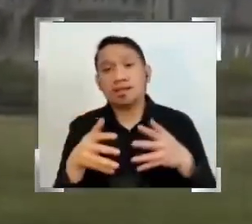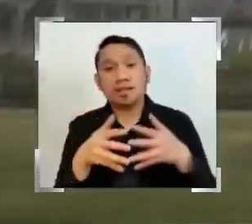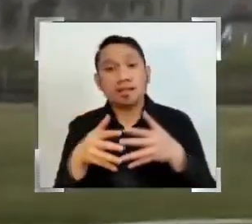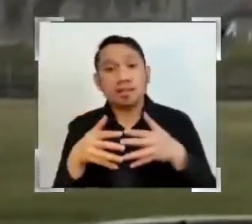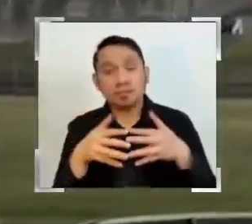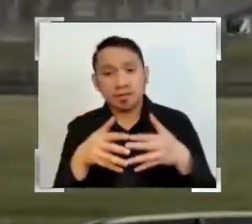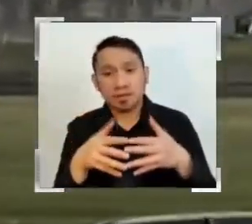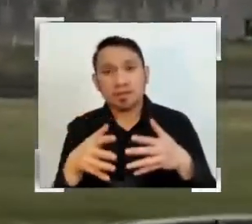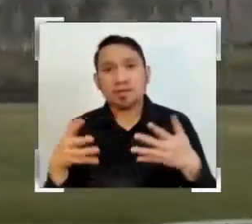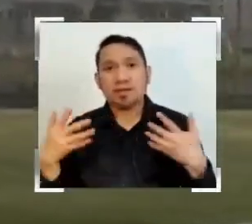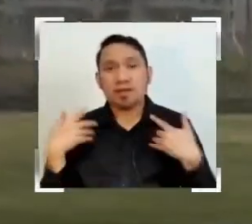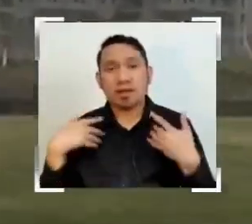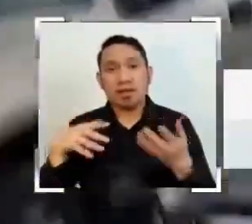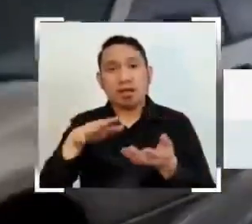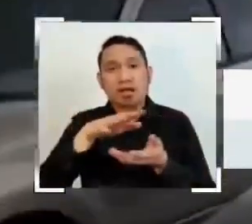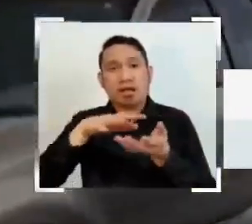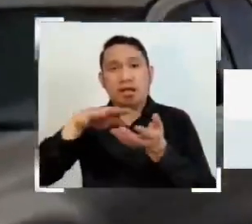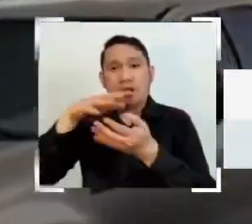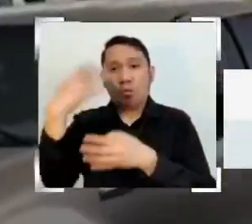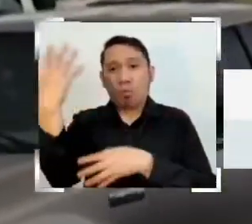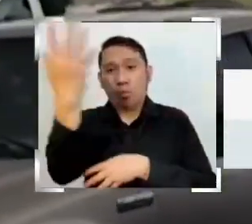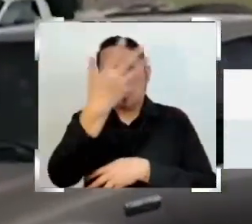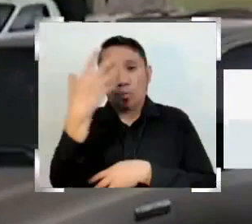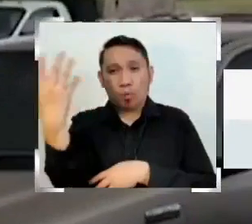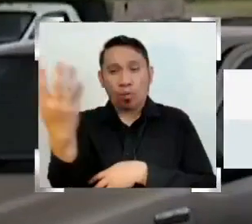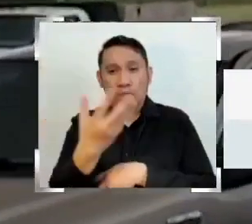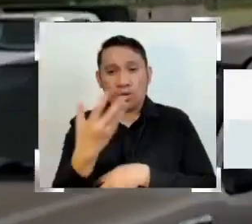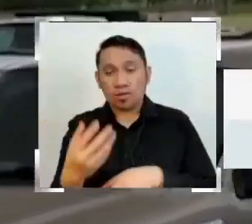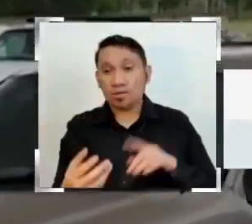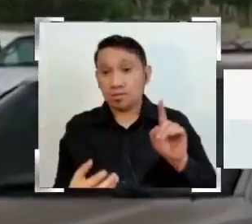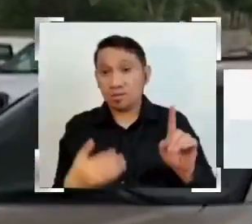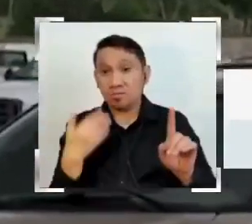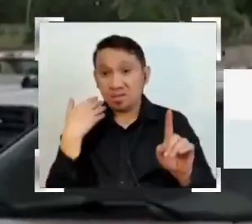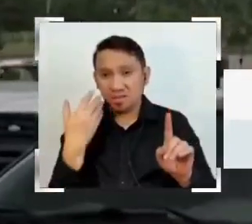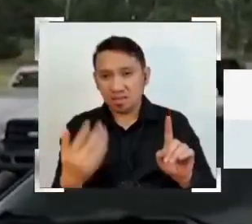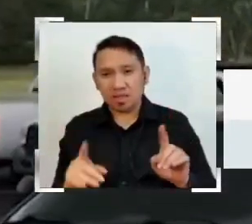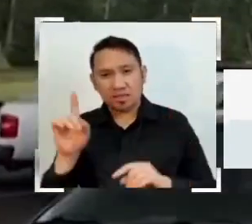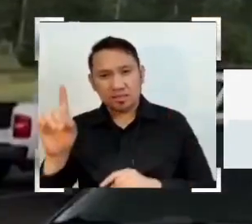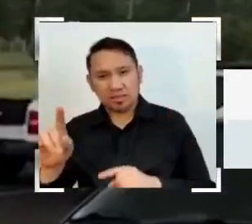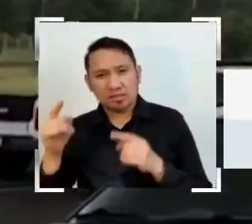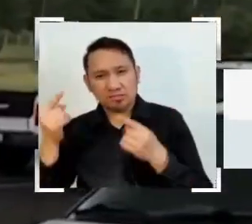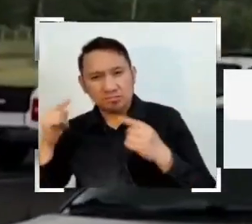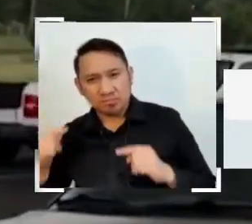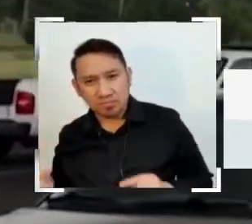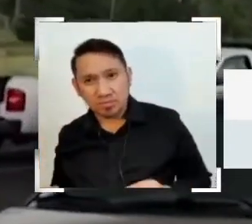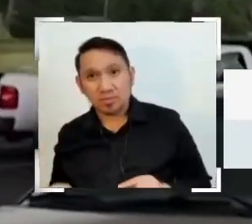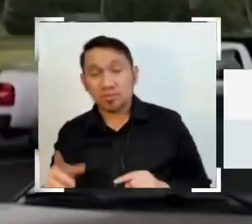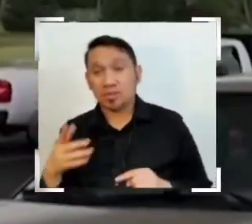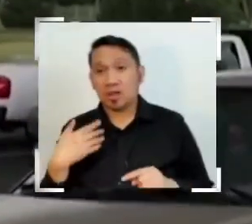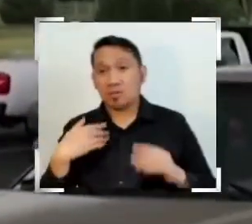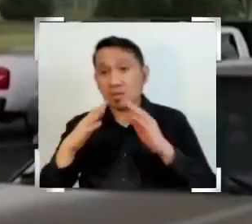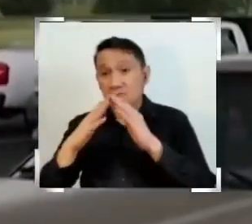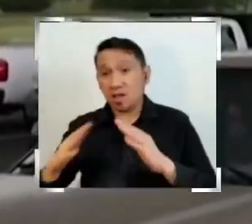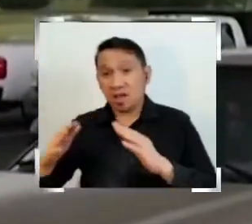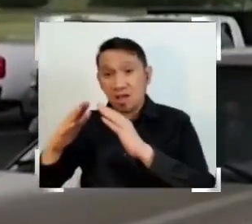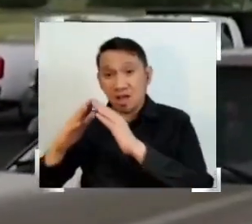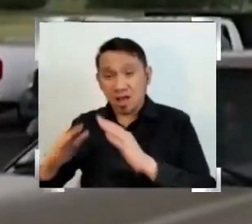bahagi ng Indianapolis. Isang patay at isang sugatan. Maraming bahay na sira at nagsara rin ang mga